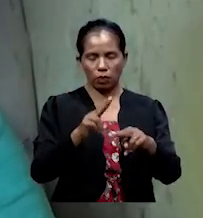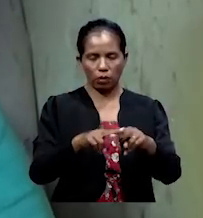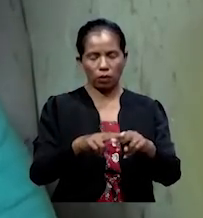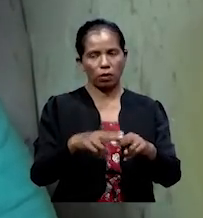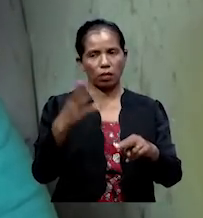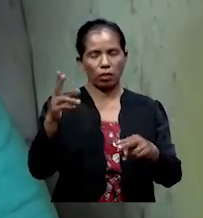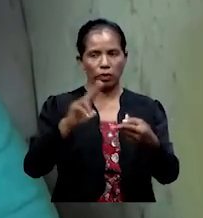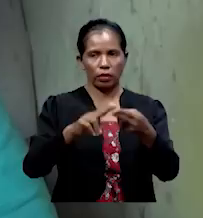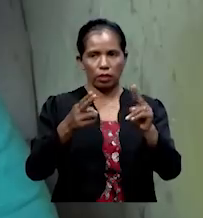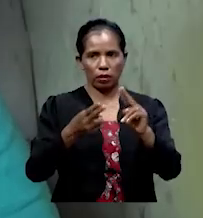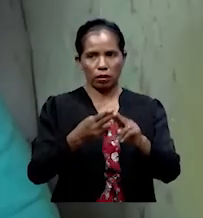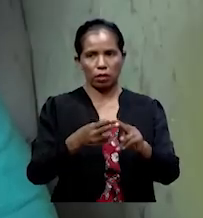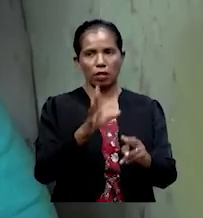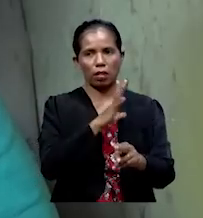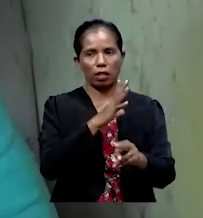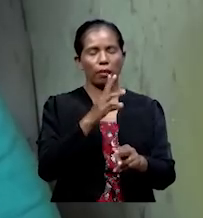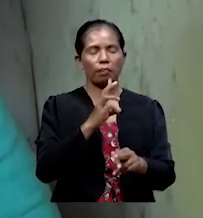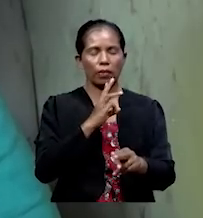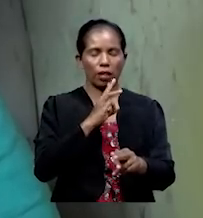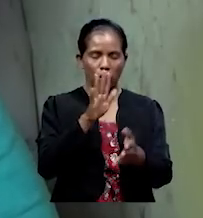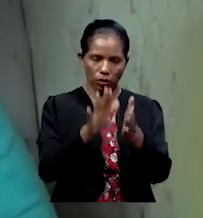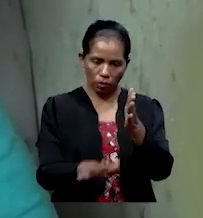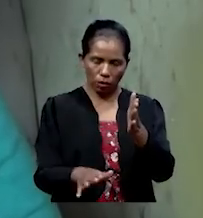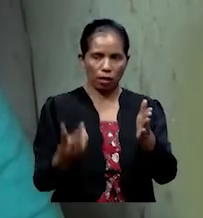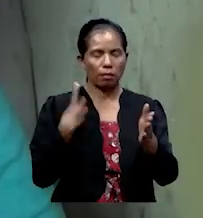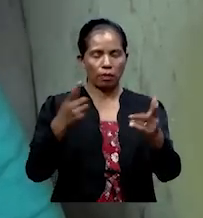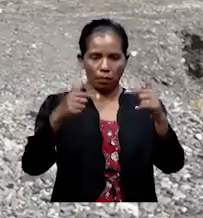be bijin sira ne uma to be ne minus ma fang nyam halai me fan